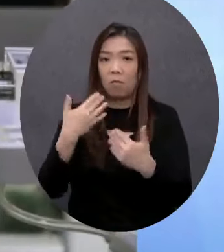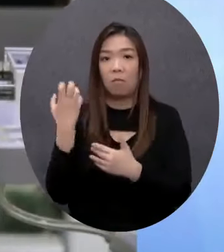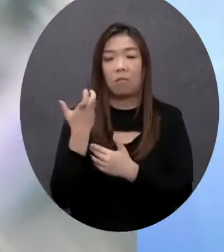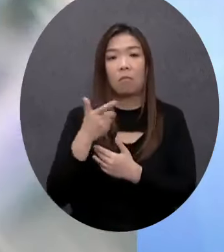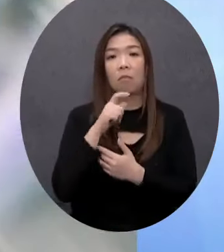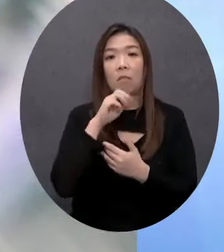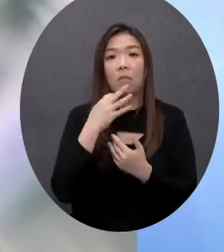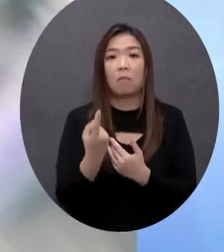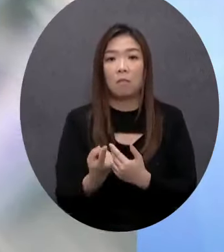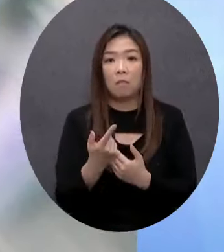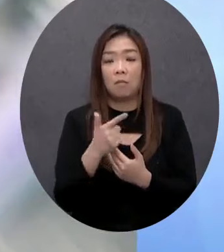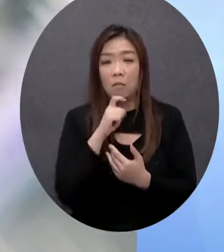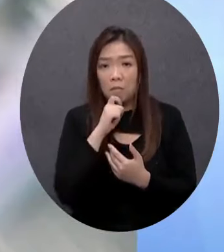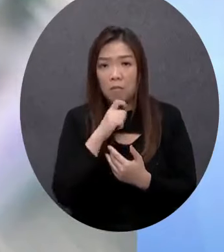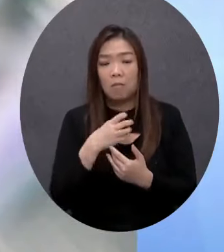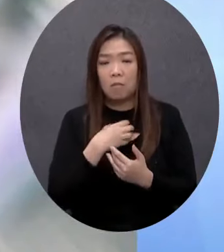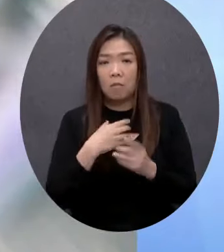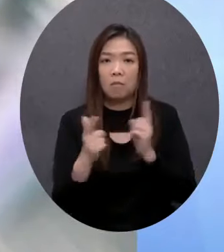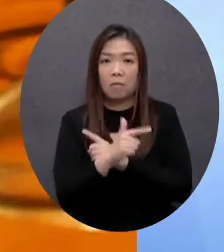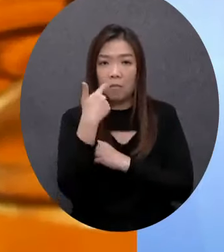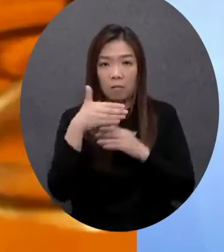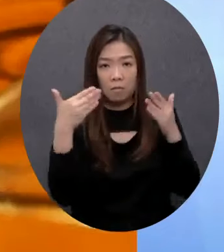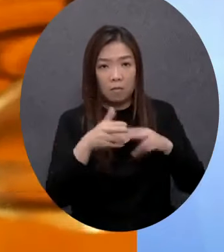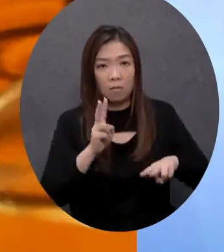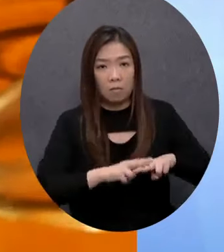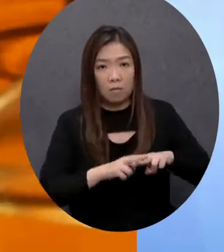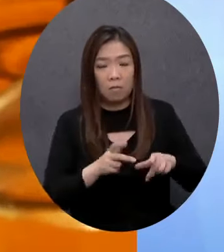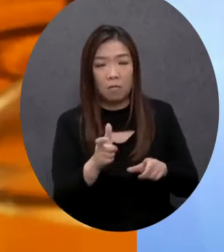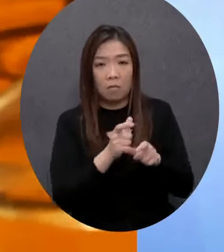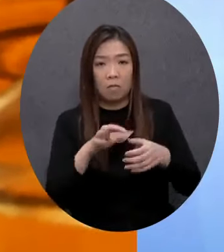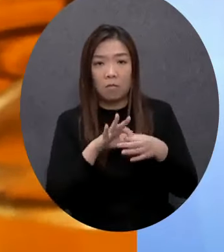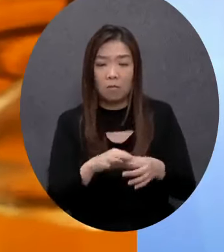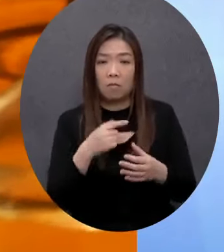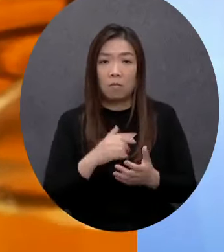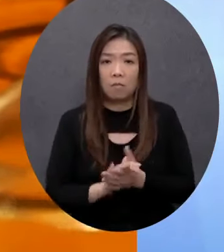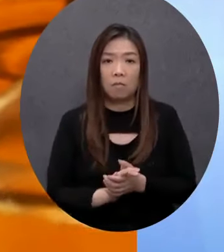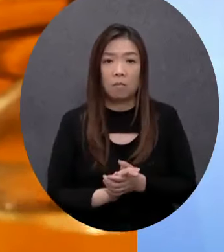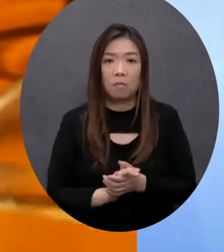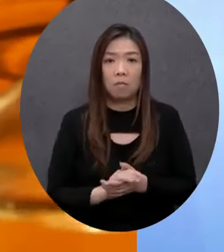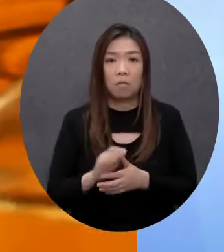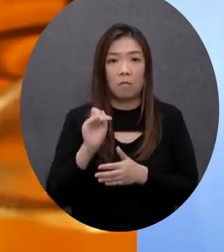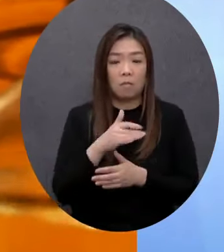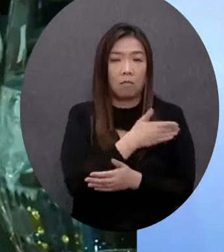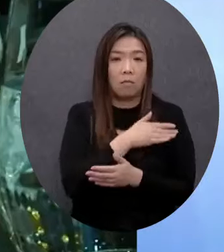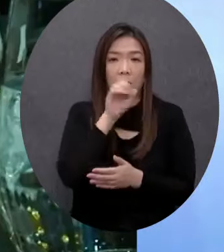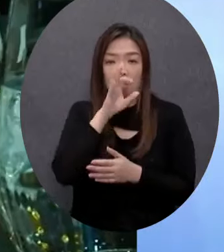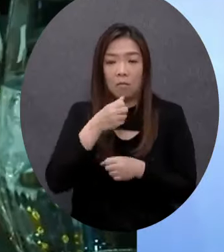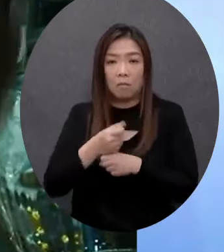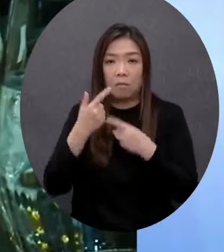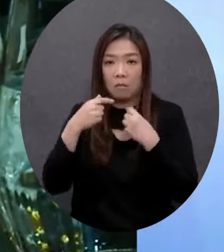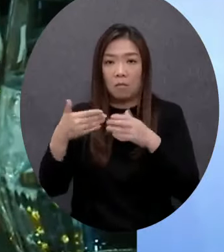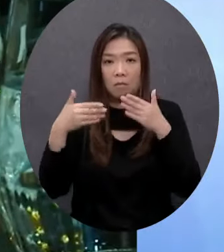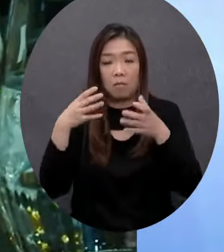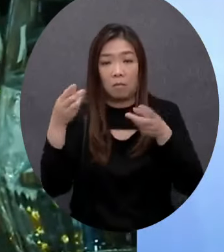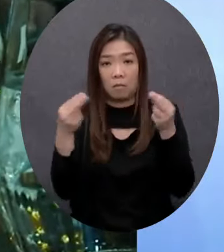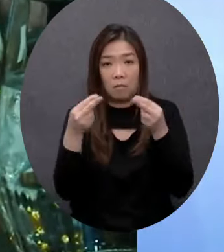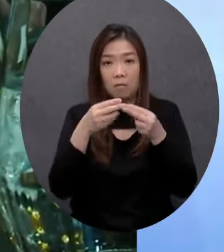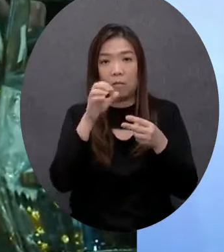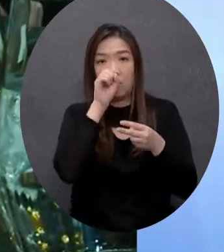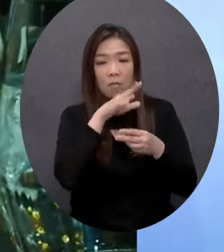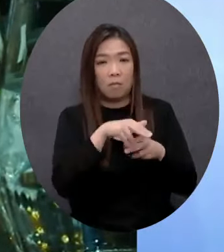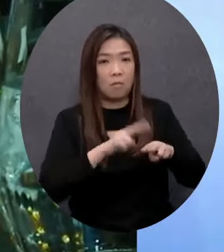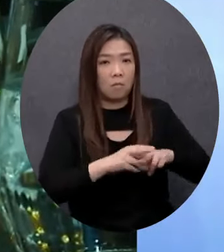该更新对华经济关系。法国官员又说，马克龙在会面中会向习近平表达